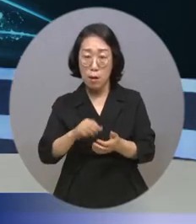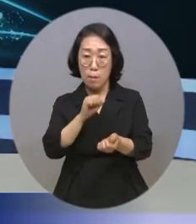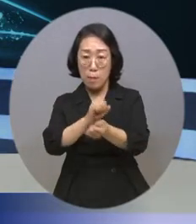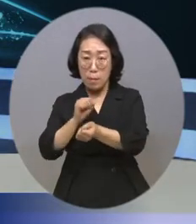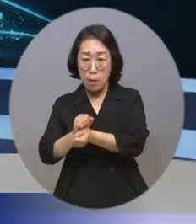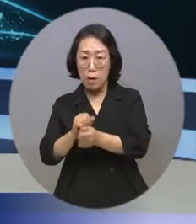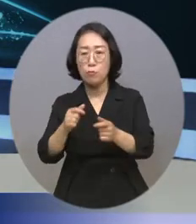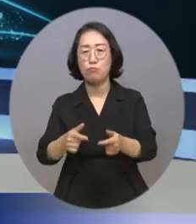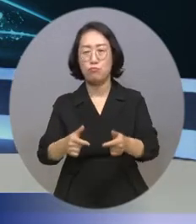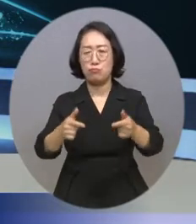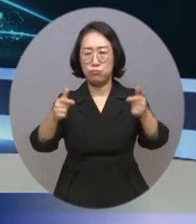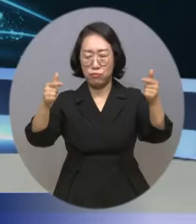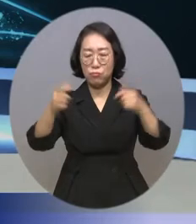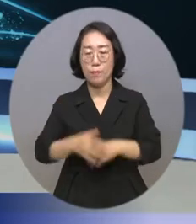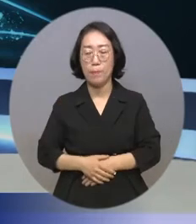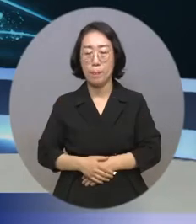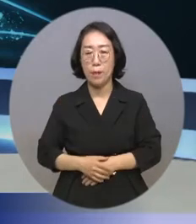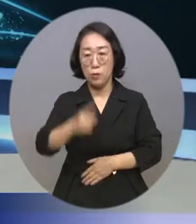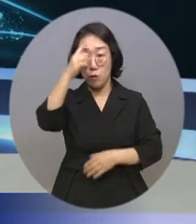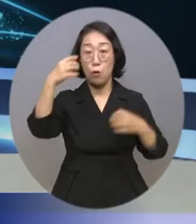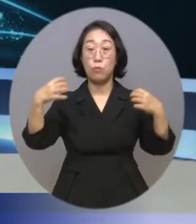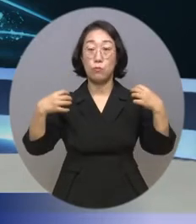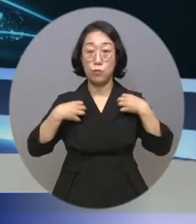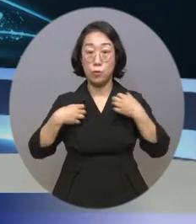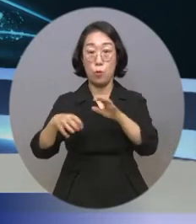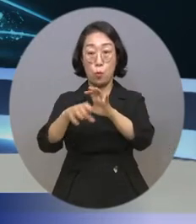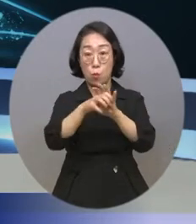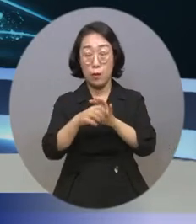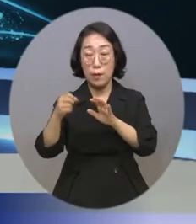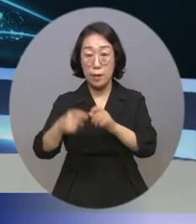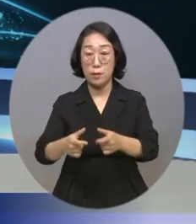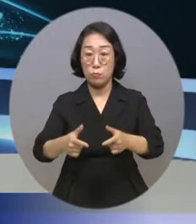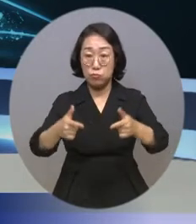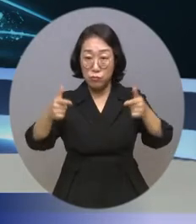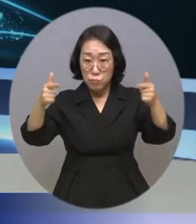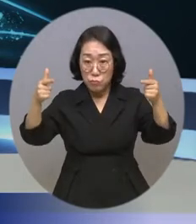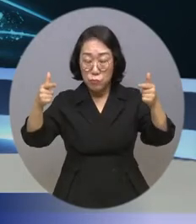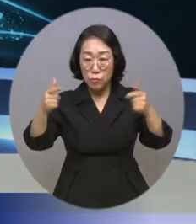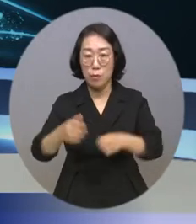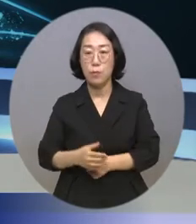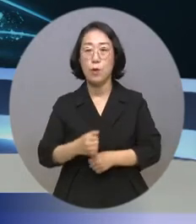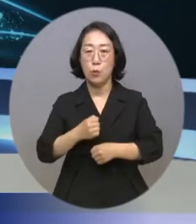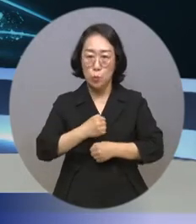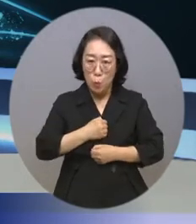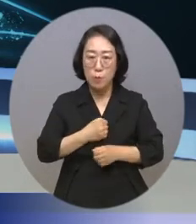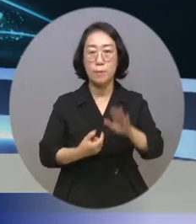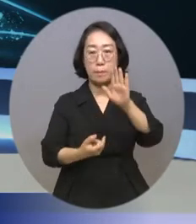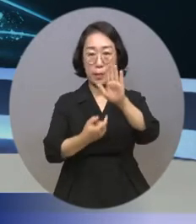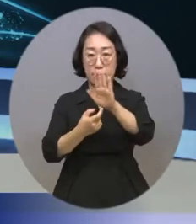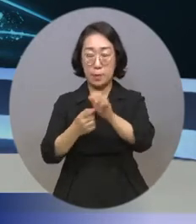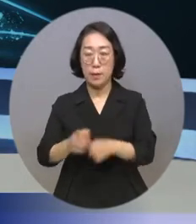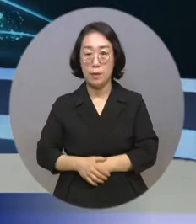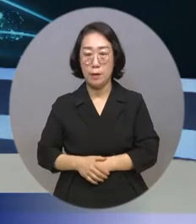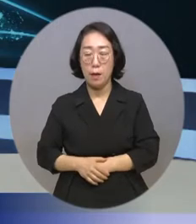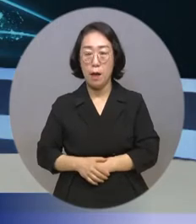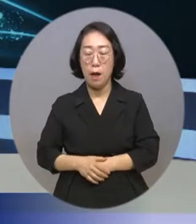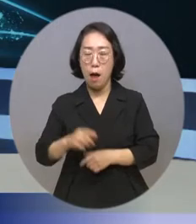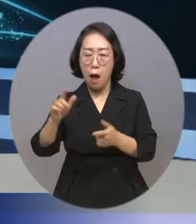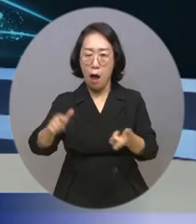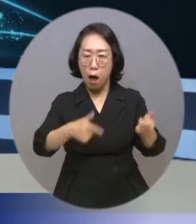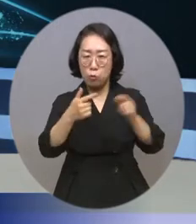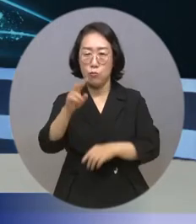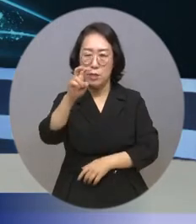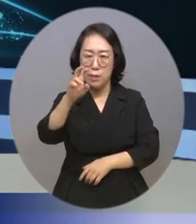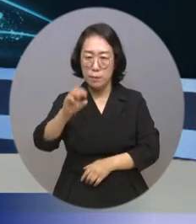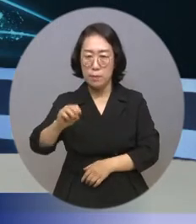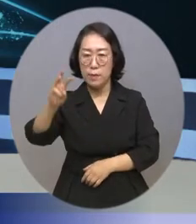올라선 상황인데요. 정부에서도 코로나19 재확산 국면을 공식화하고 다음 달 하루 최고 20만 명에서